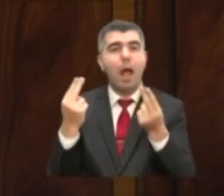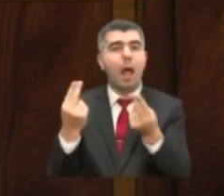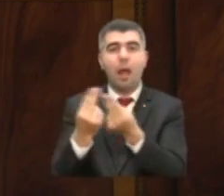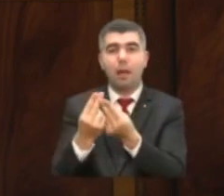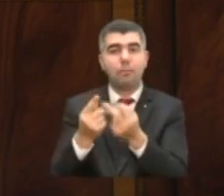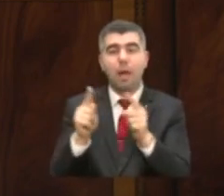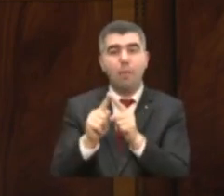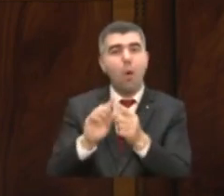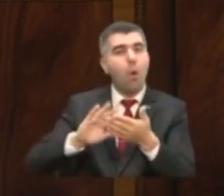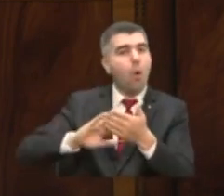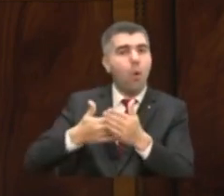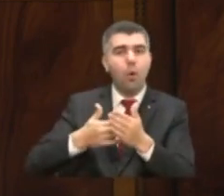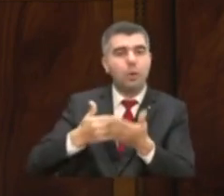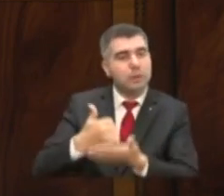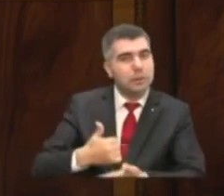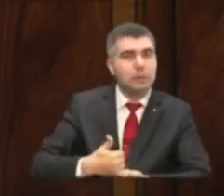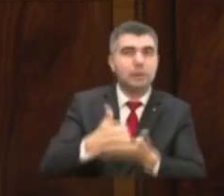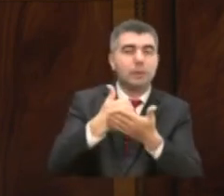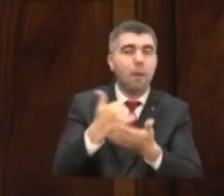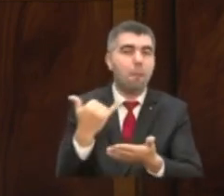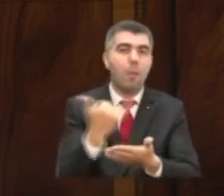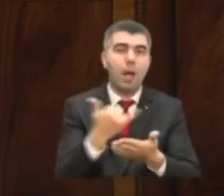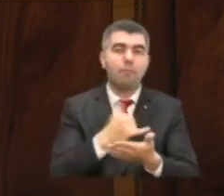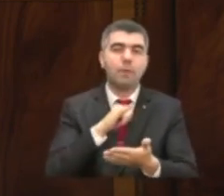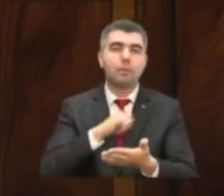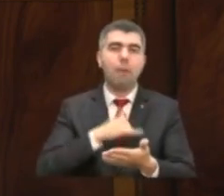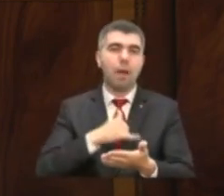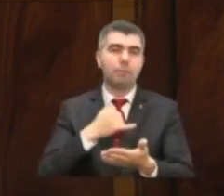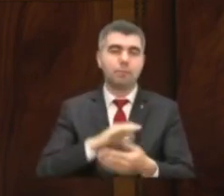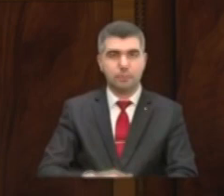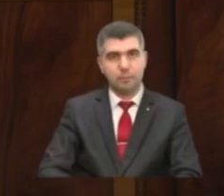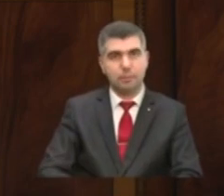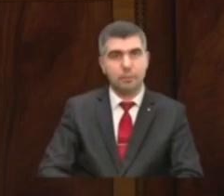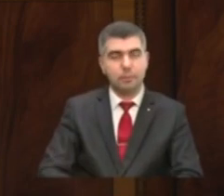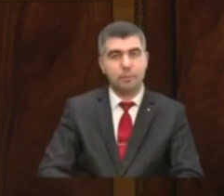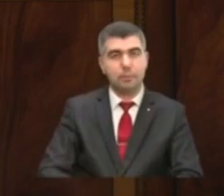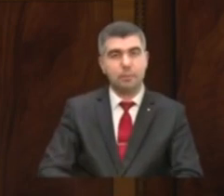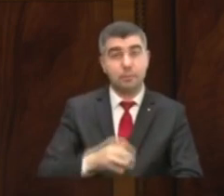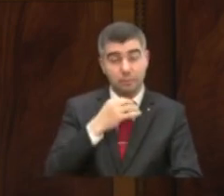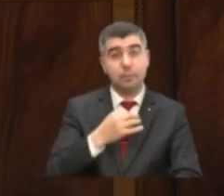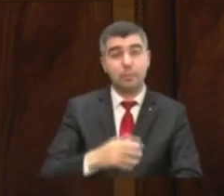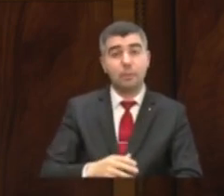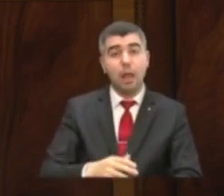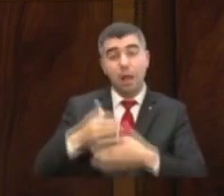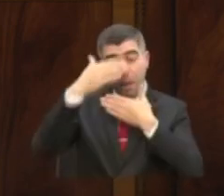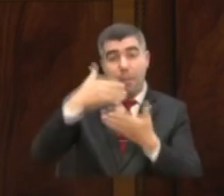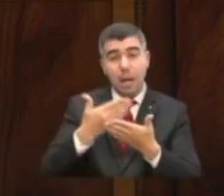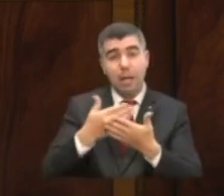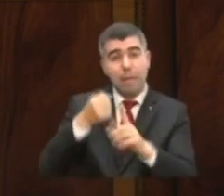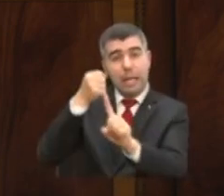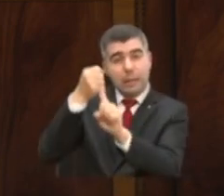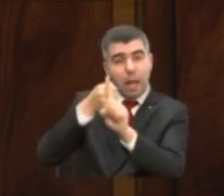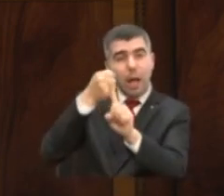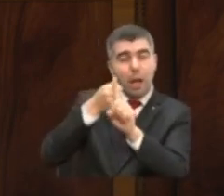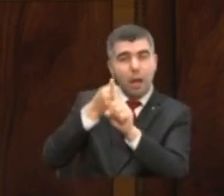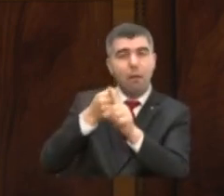حقيقية وكفرص للتنمية والتقدم. السيد رئيس الحكومة، بالرغم من كون المغرب عرف إصلاحات جوهرية